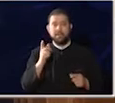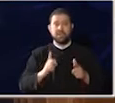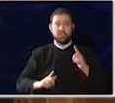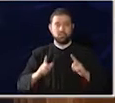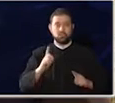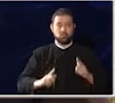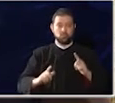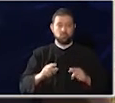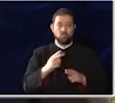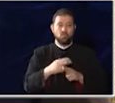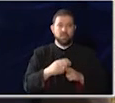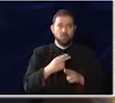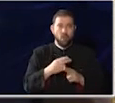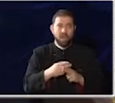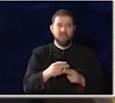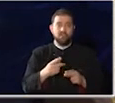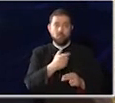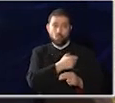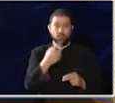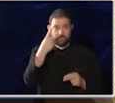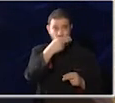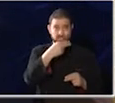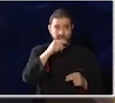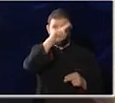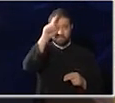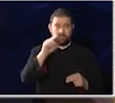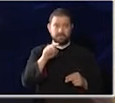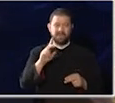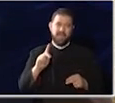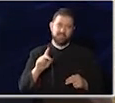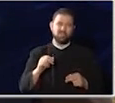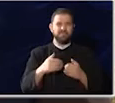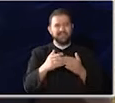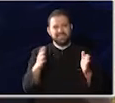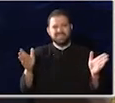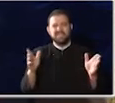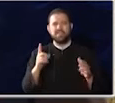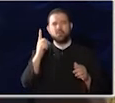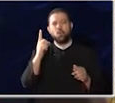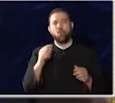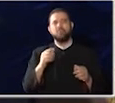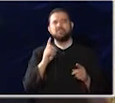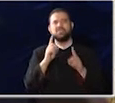face asceză? Aici se deschide o discuție mai amplă,